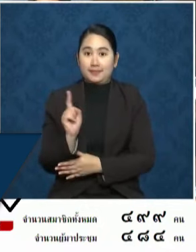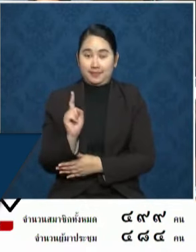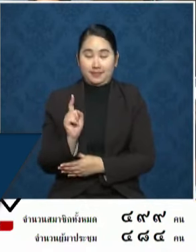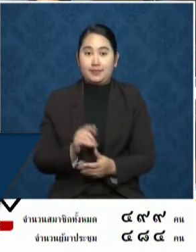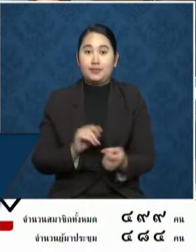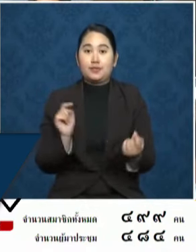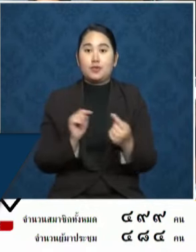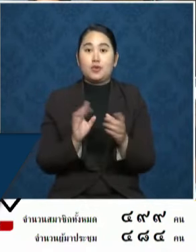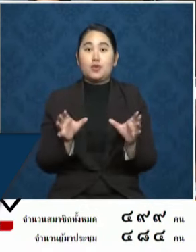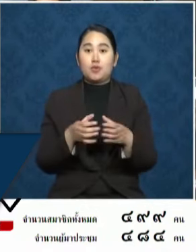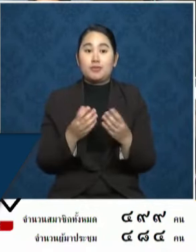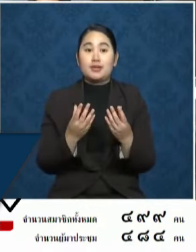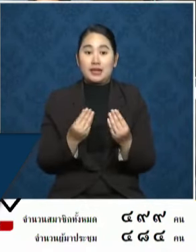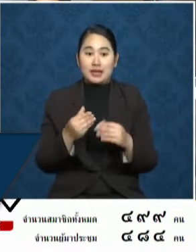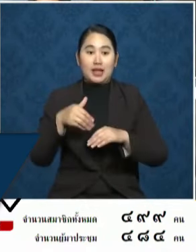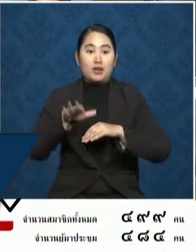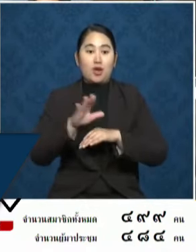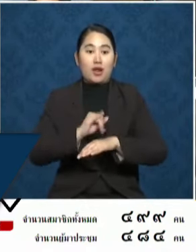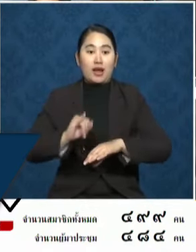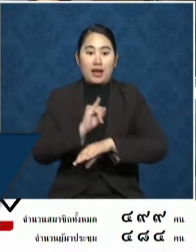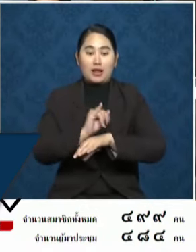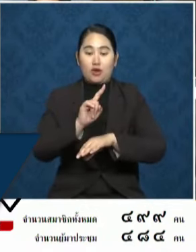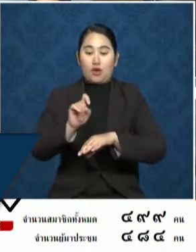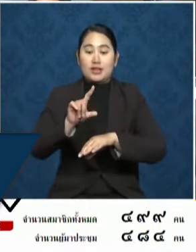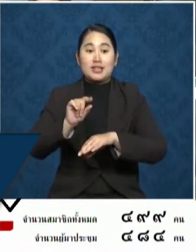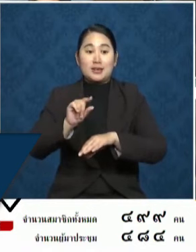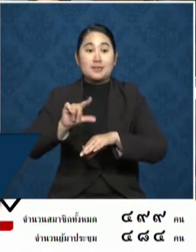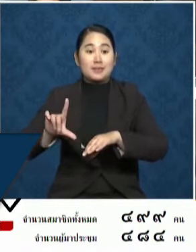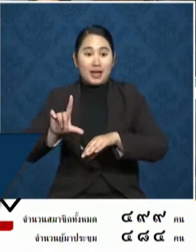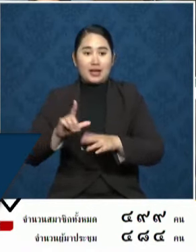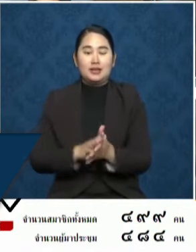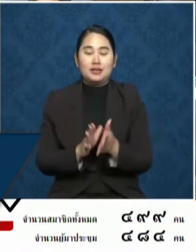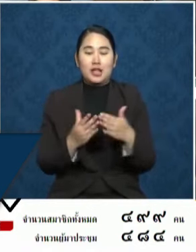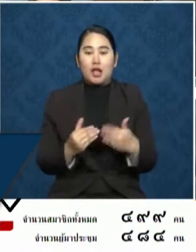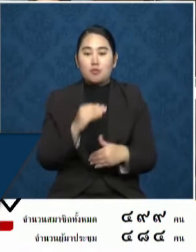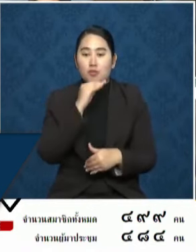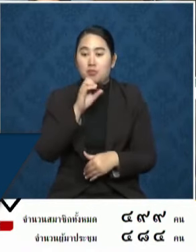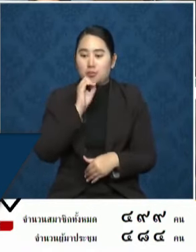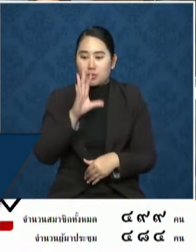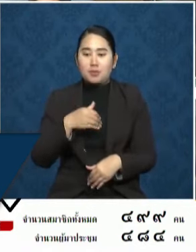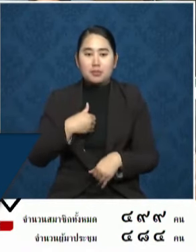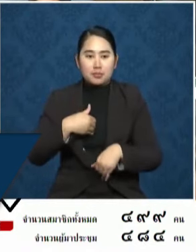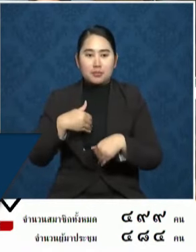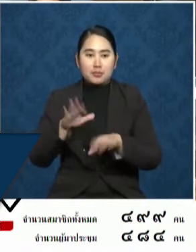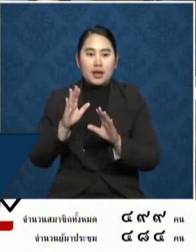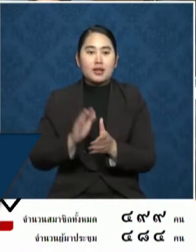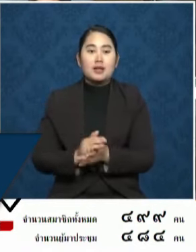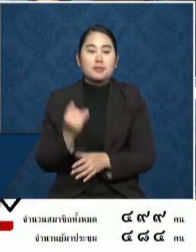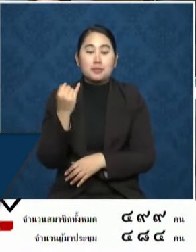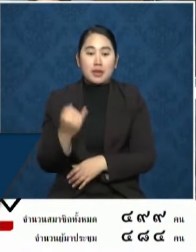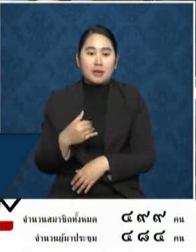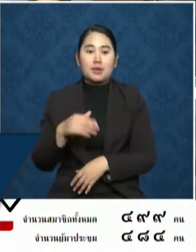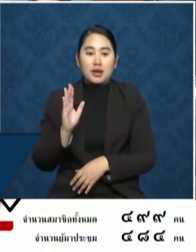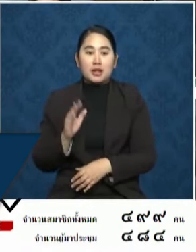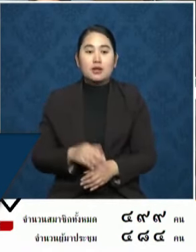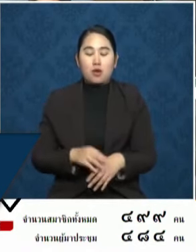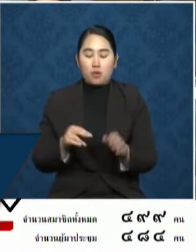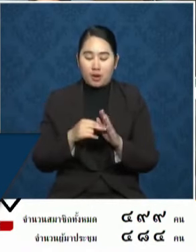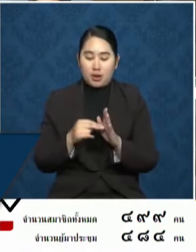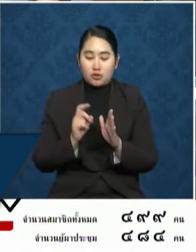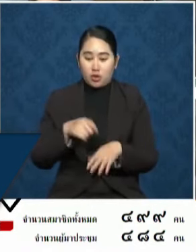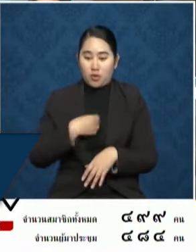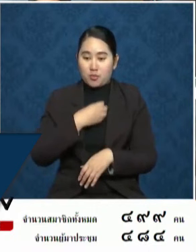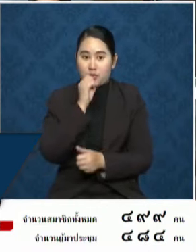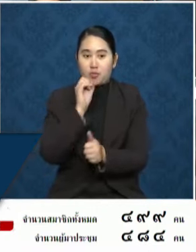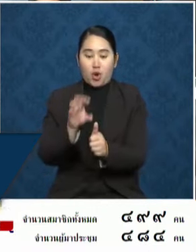ที่เขตชลประทาน 120ล้านไร่ครับถ้าท่านจะให้พวกเขาเลิกทำการเกษตรก็ต้องชี้ทางให้ชัดว่าจะให้เขาเปลี่ยนไปทำ